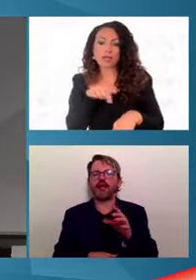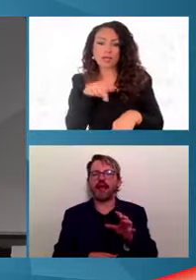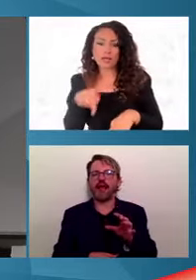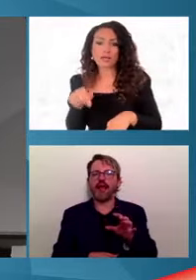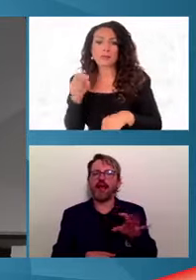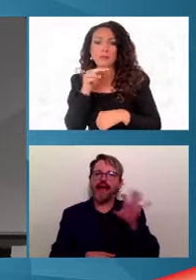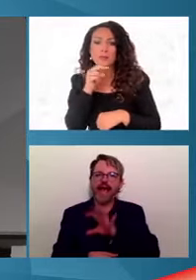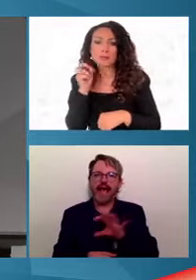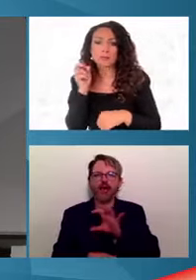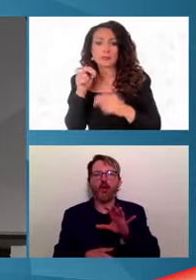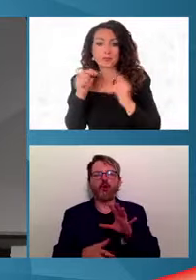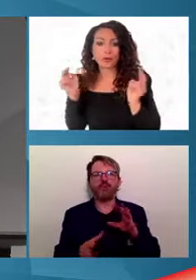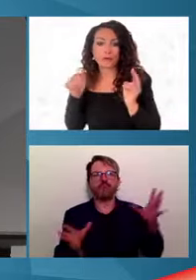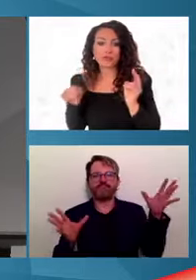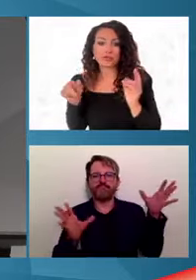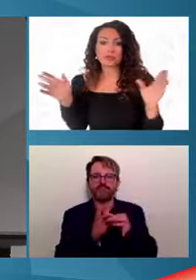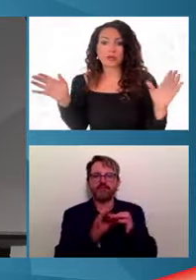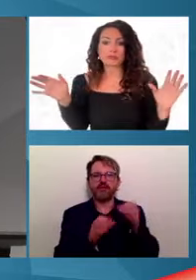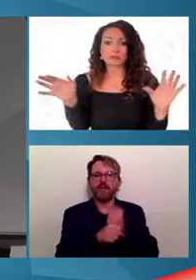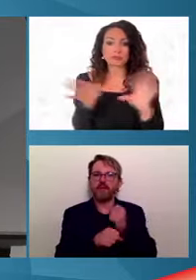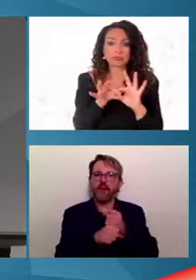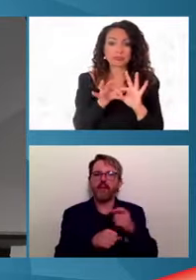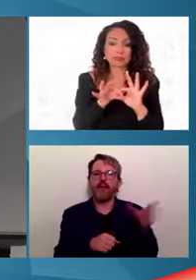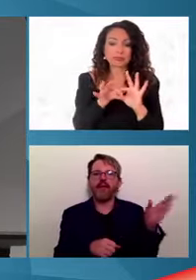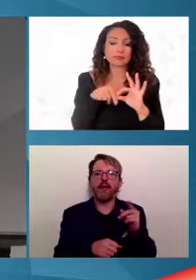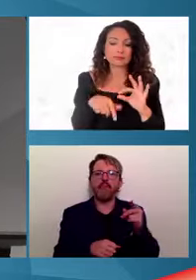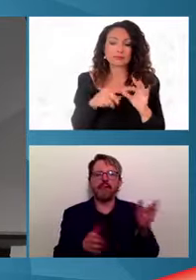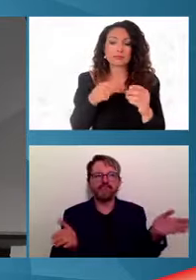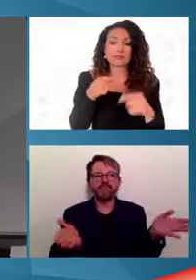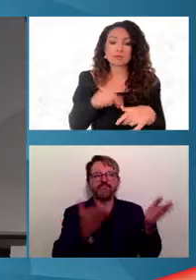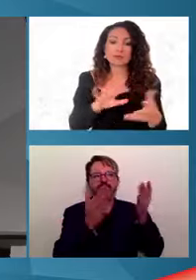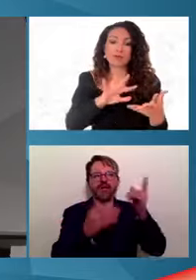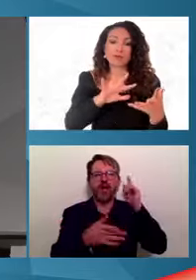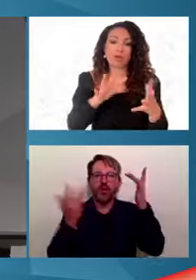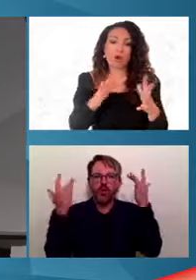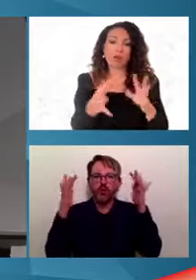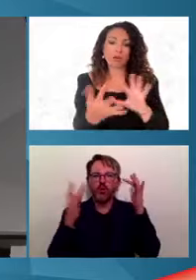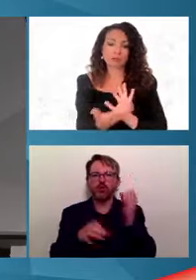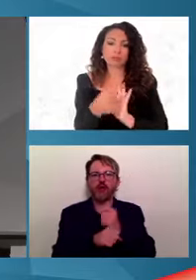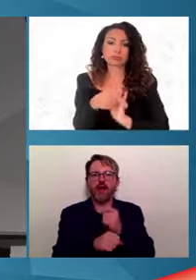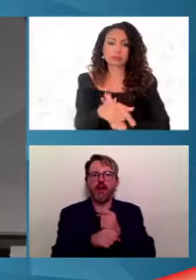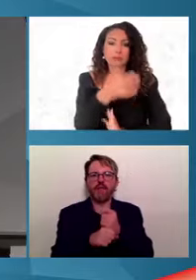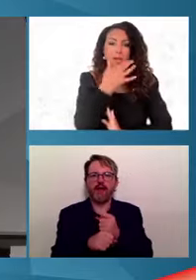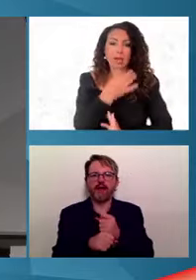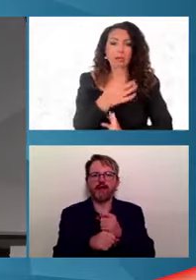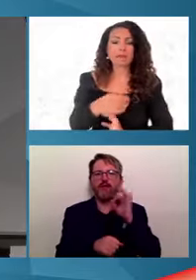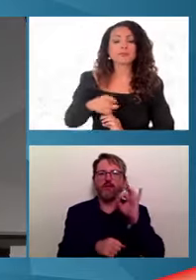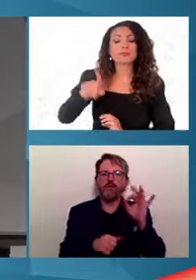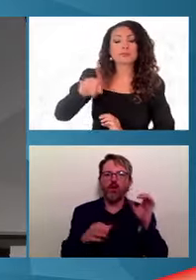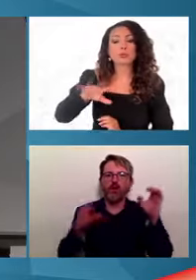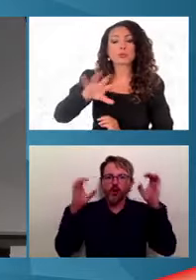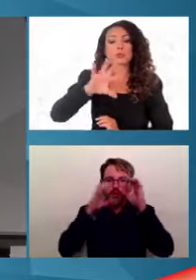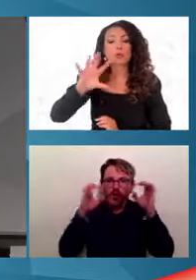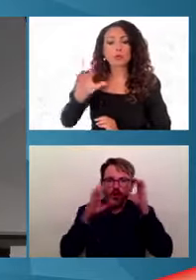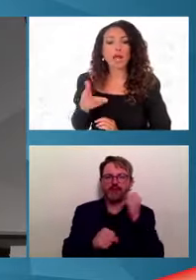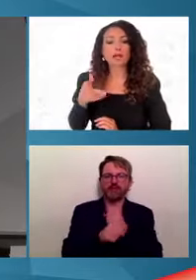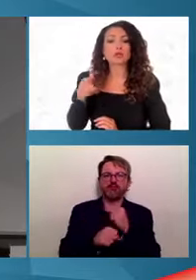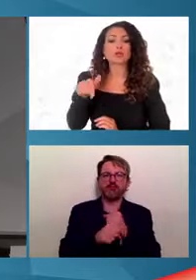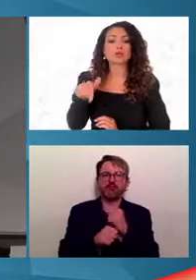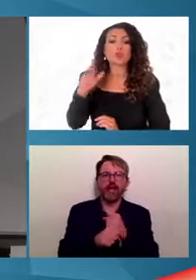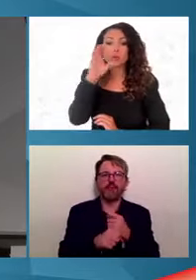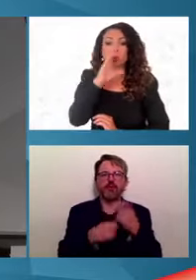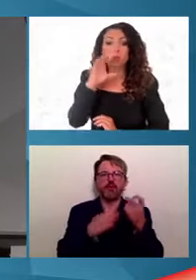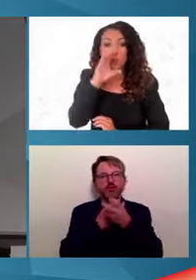Abbiamo operato per la cultura, per le tradizioni, per il turismo. L'Alto Alge è ricco di storia, di tradizioni, noi